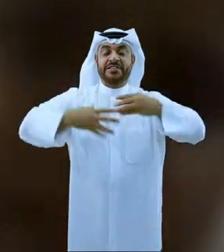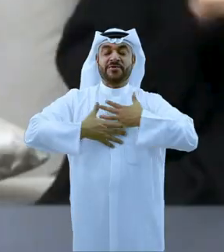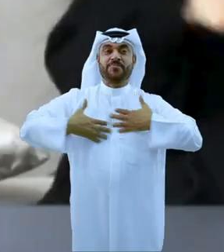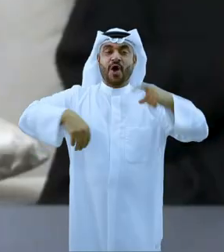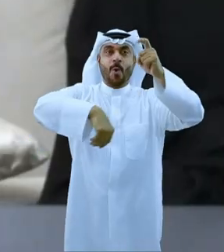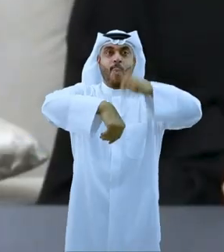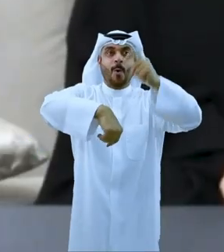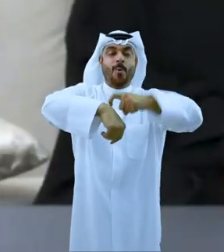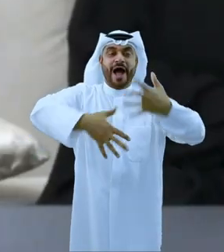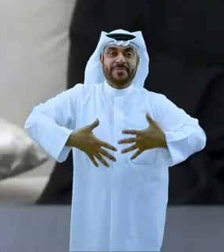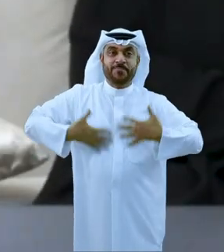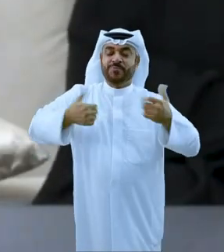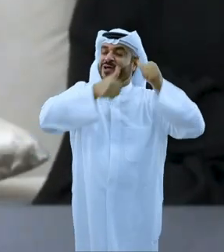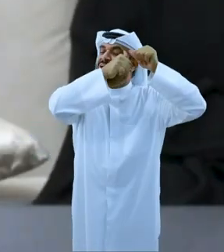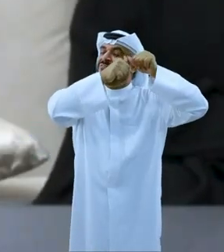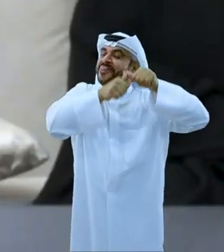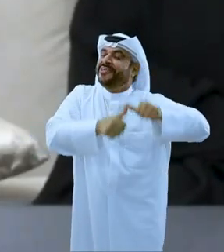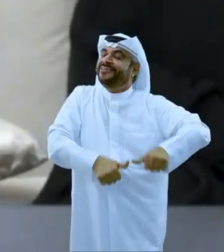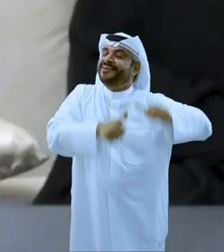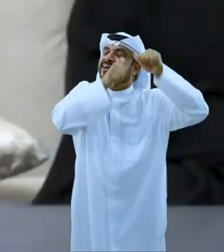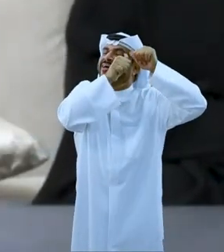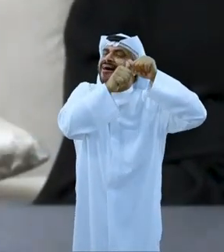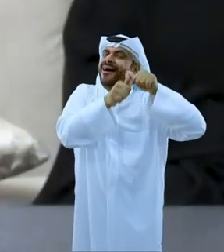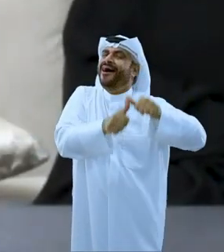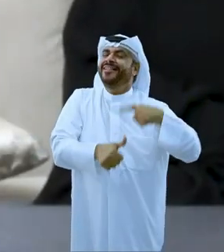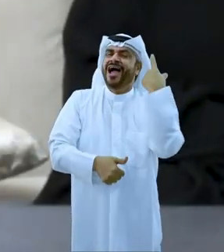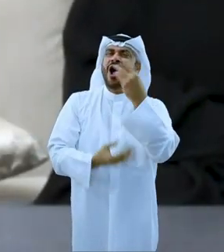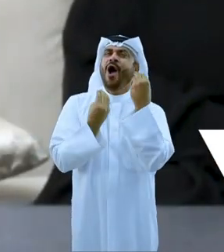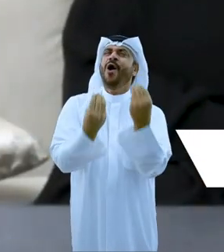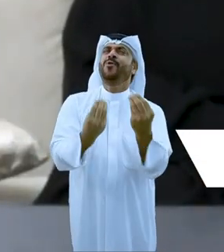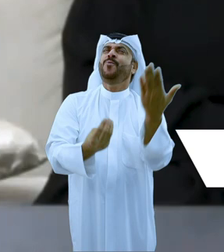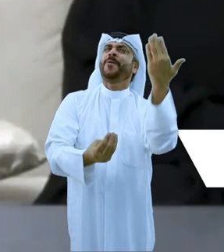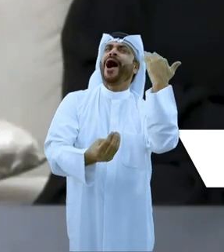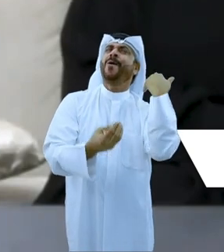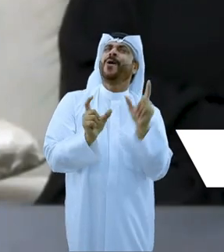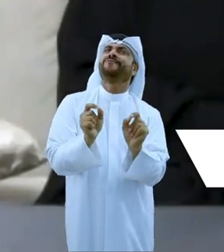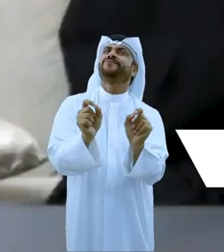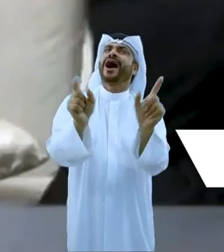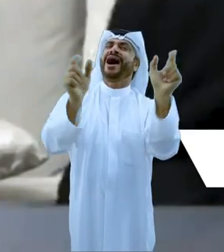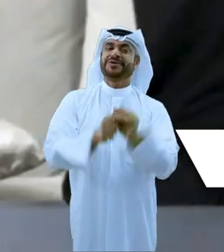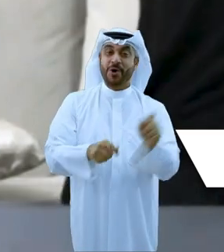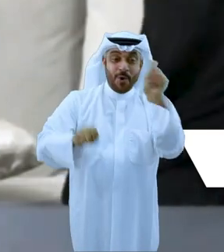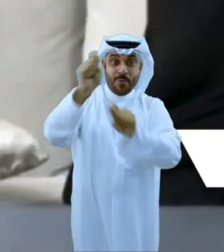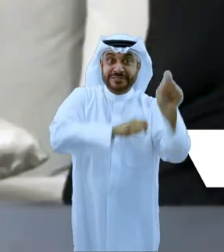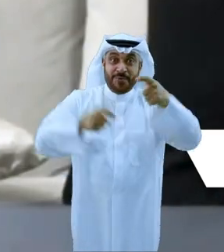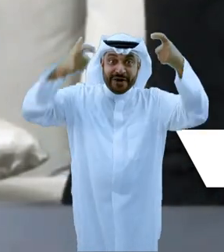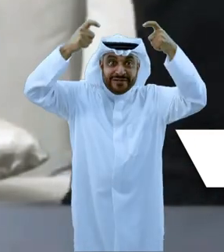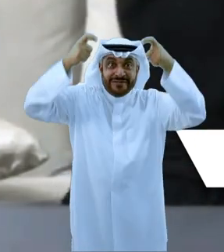يقضون أوقات ممتعة ولها ذكريات جميلة مع أبنائهم من ذوي الإعاقة. يسوي لنا سكارفات، يسوي لنا